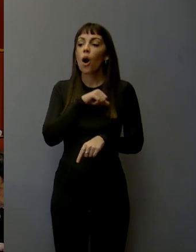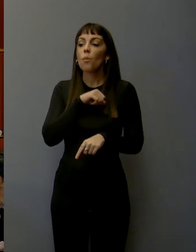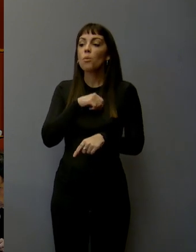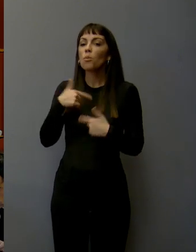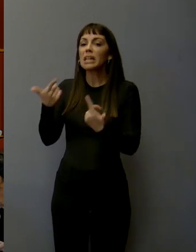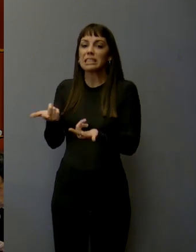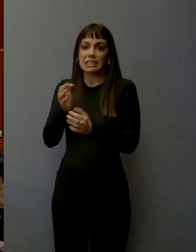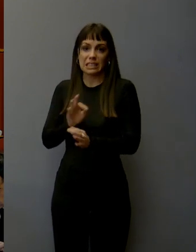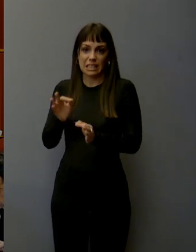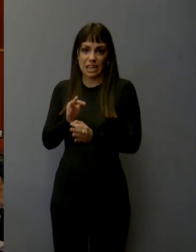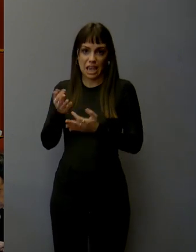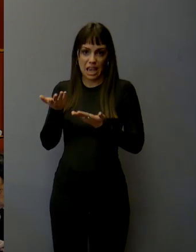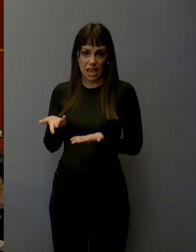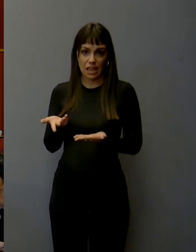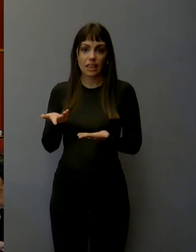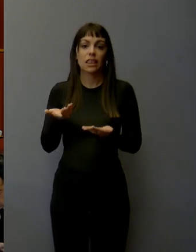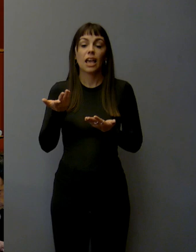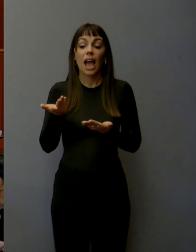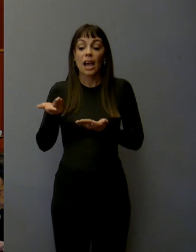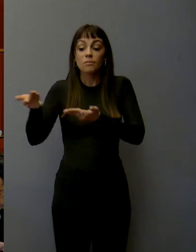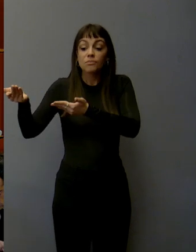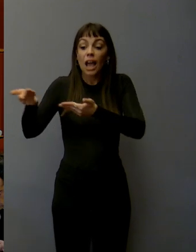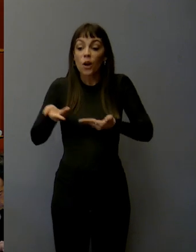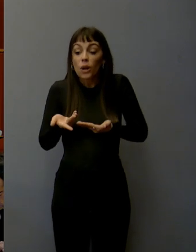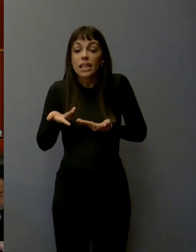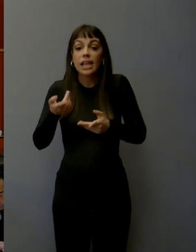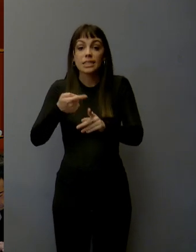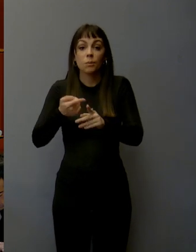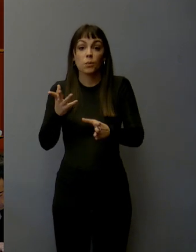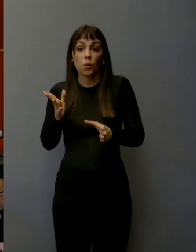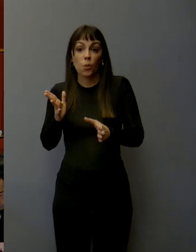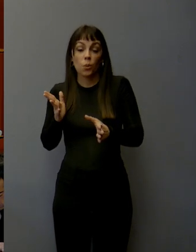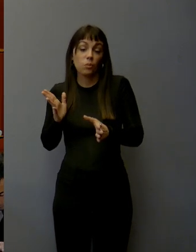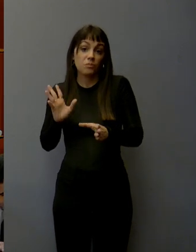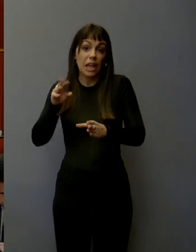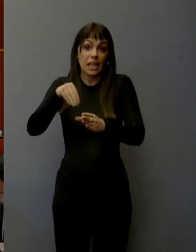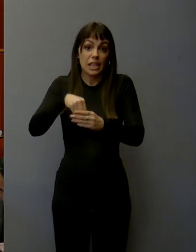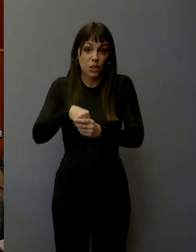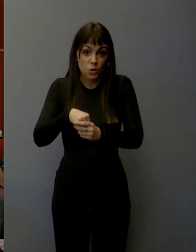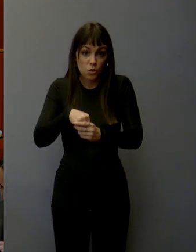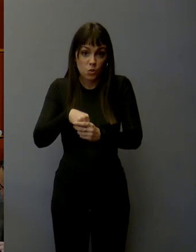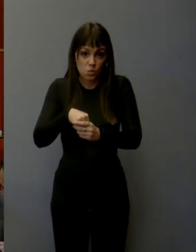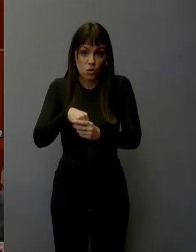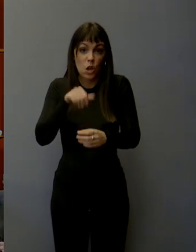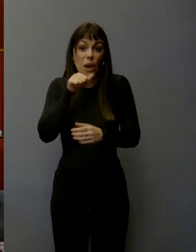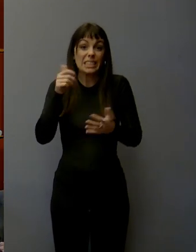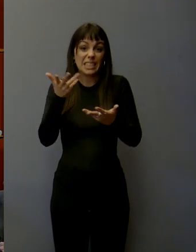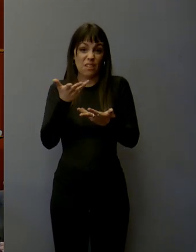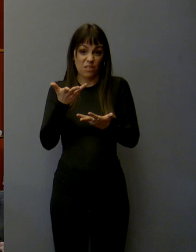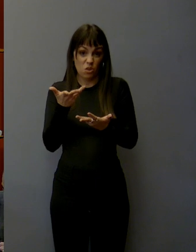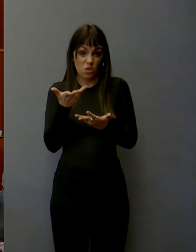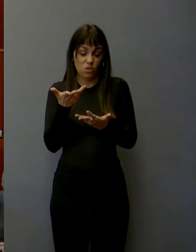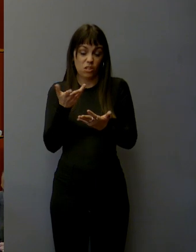in questa dimensione di accoglienza e l'inclusione nella nostra città di nuovi Genovesi riteniamo che il fermare